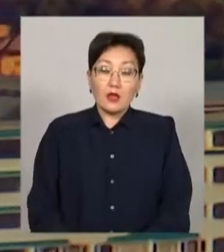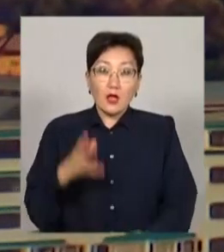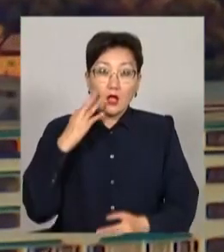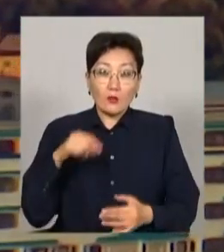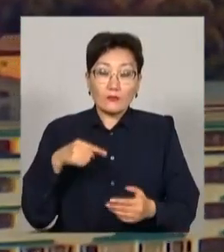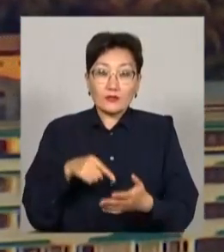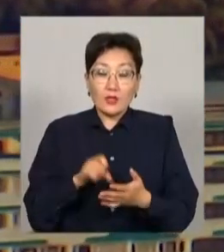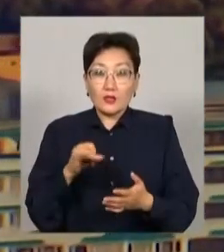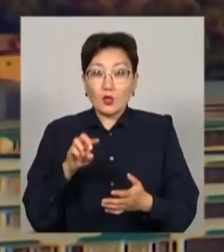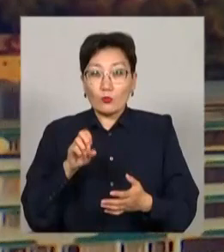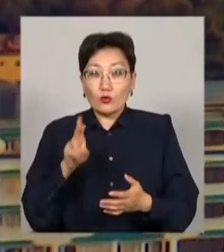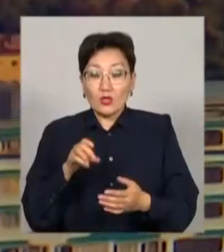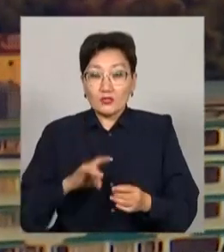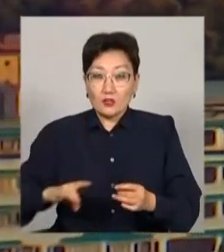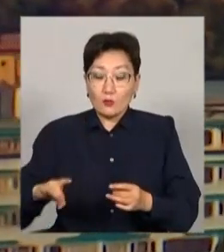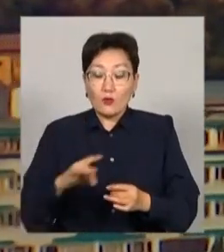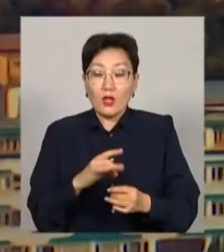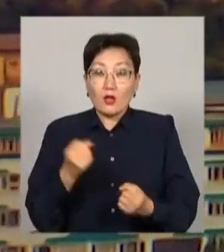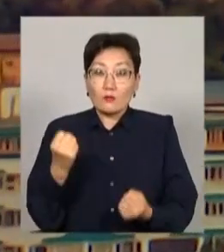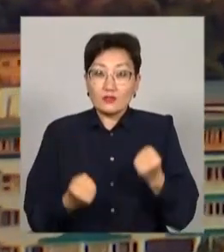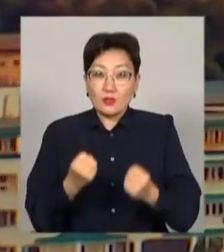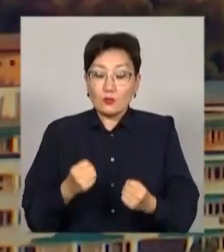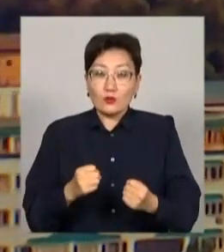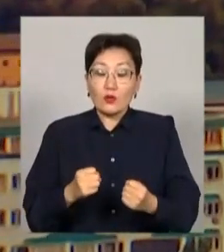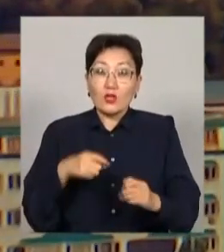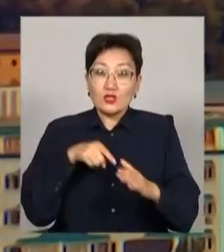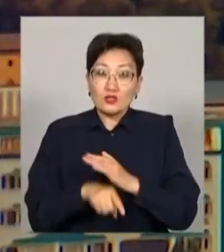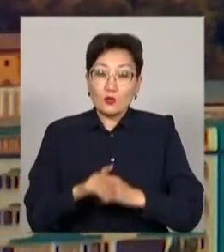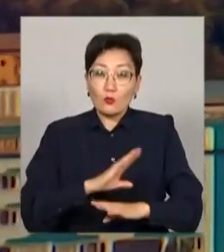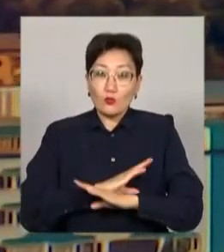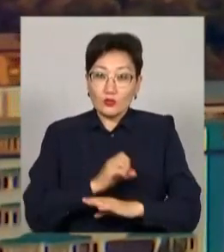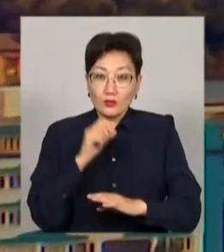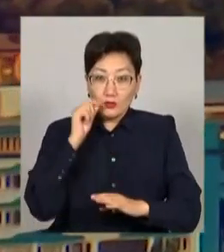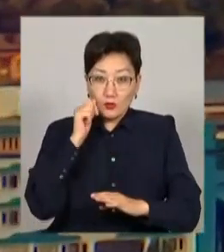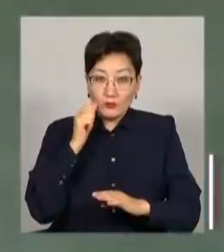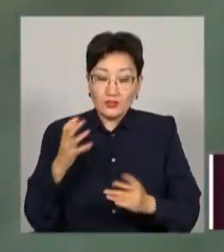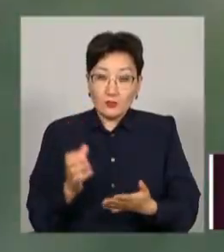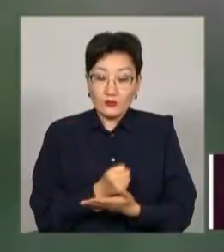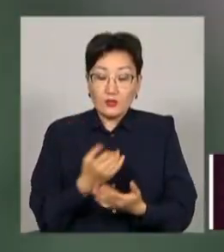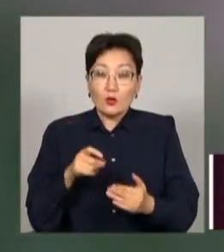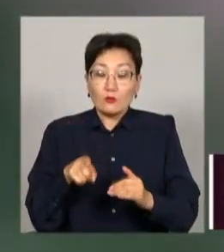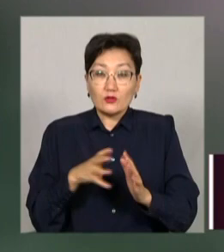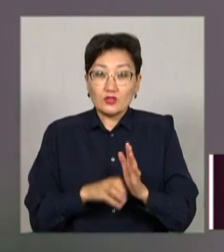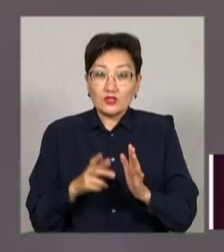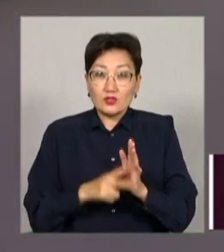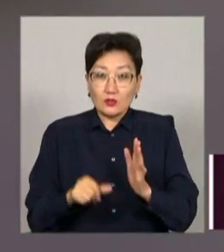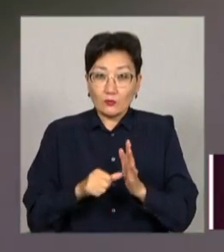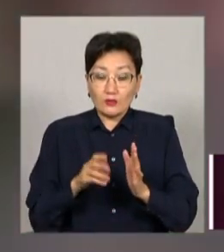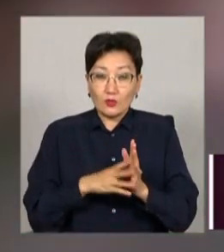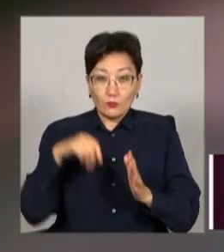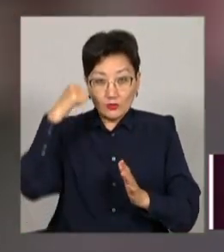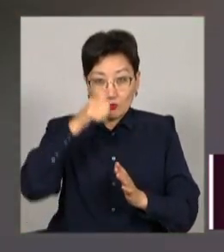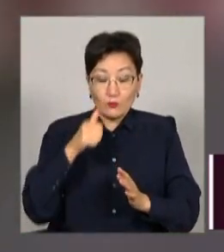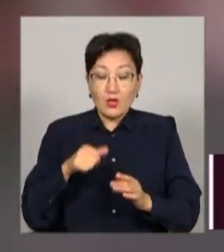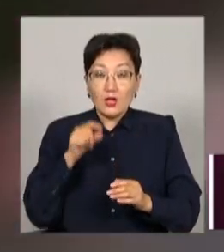Almaty'nın Aynabulağı ıkşamaudanında avtokölikten yer adamının mäyiti tabıldı. Marhumnın ölümüne onun janında bolğan 1989-cı jılğı azamat